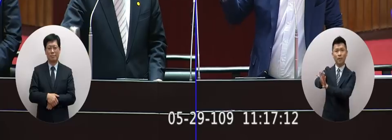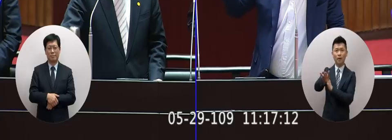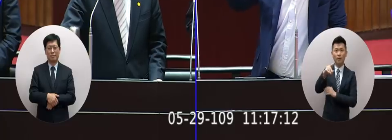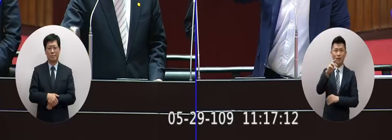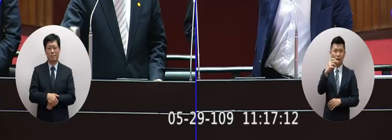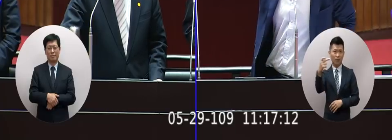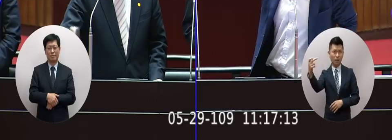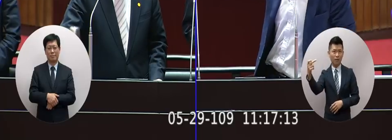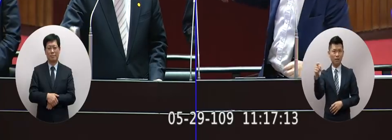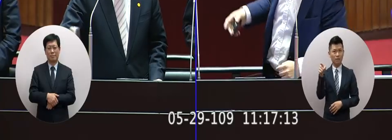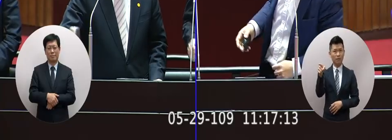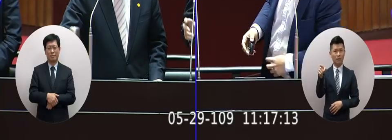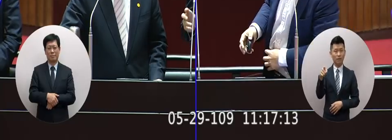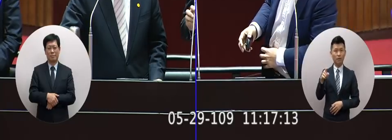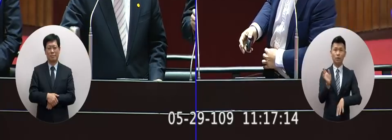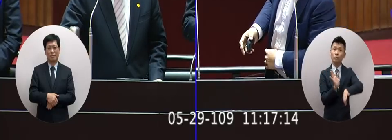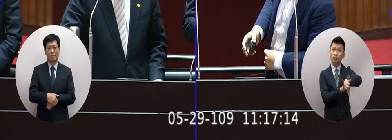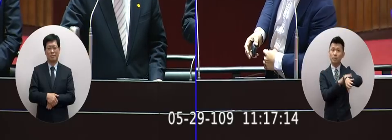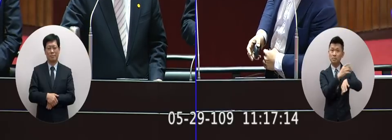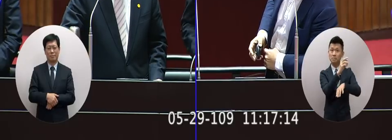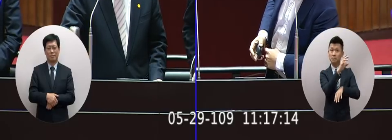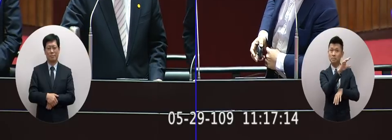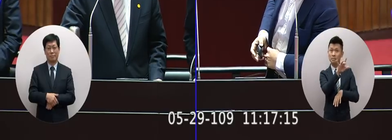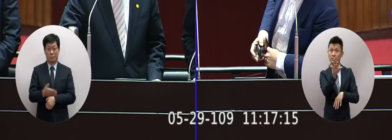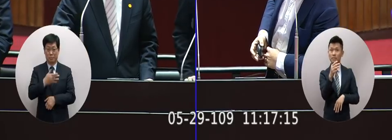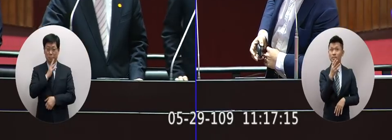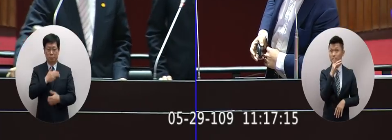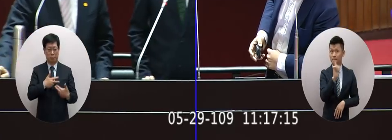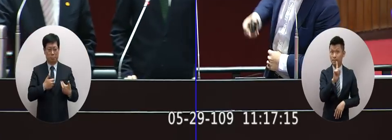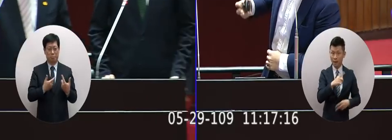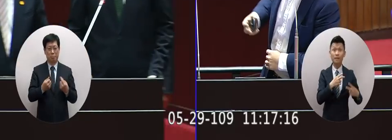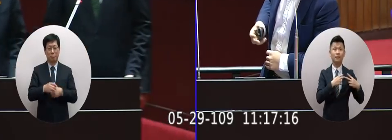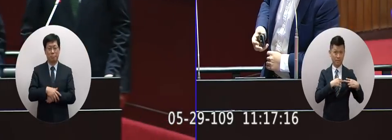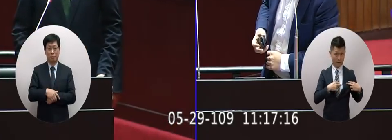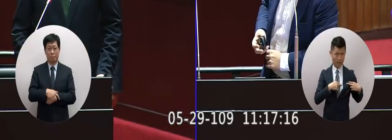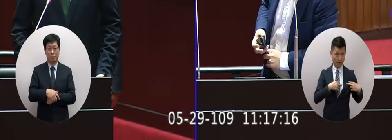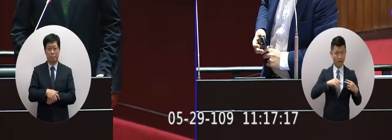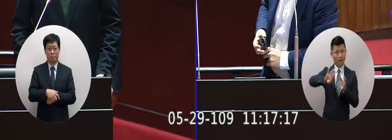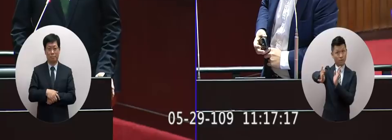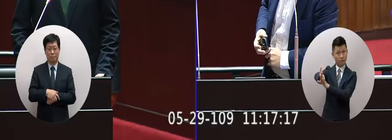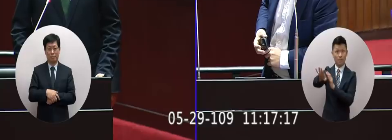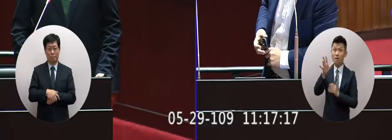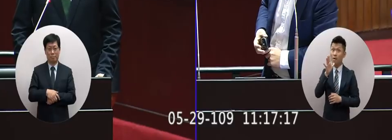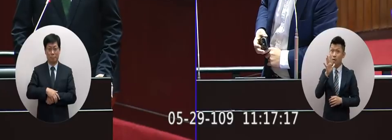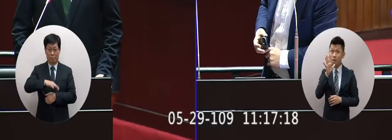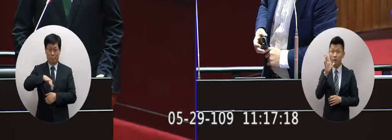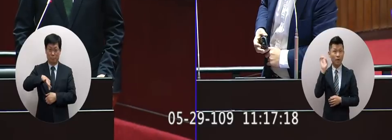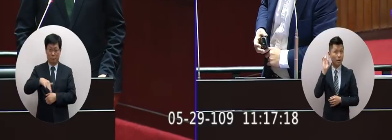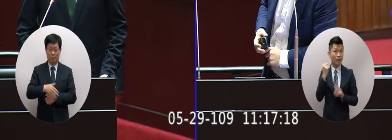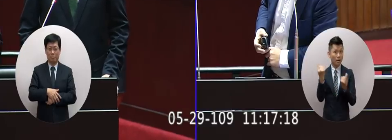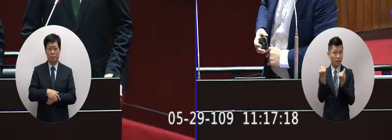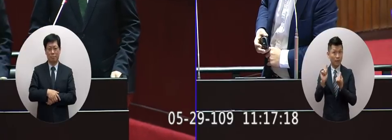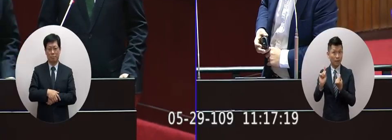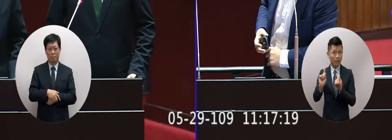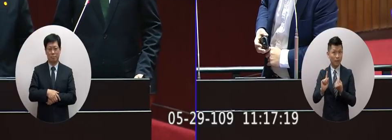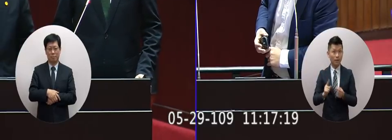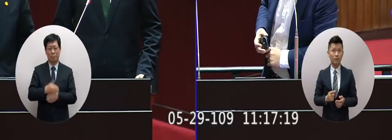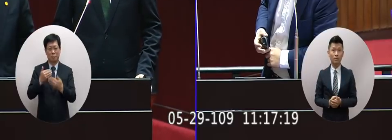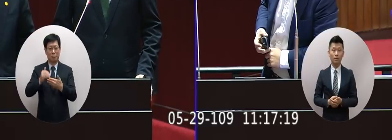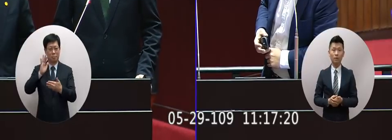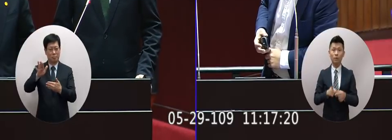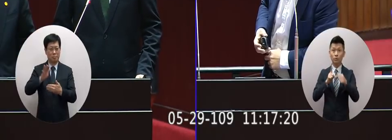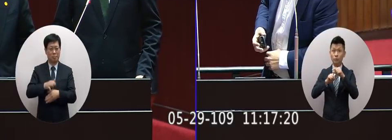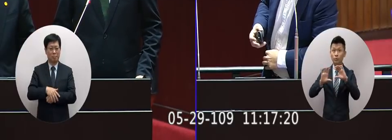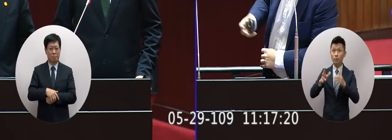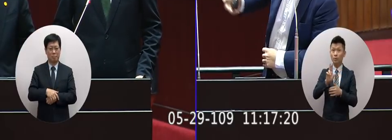想，部长左边这个怎么念？ 左边叫菜， 菜啊，右边这个嘞？ 左边是那个中国式